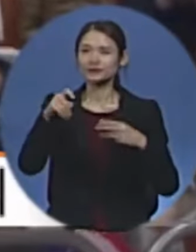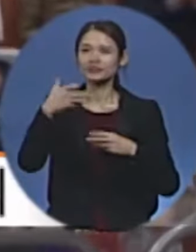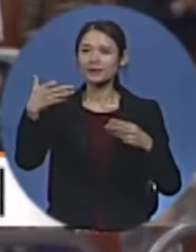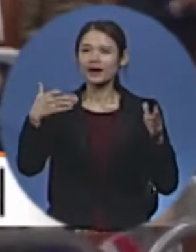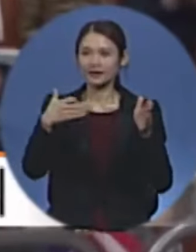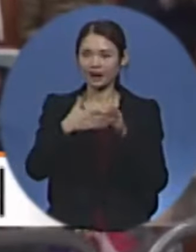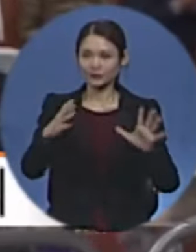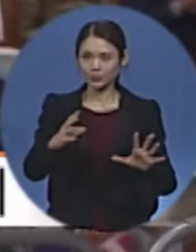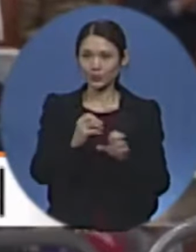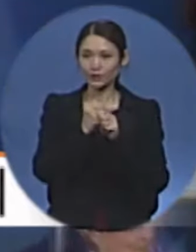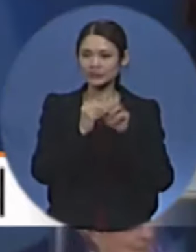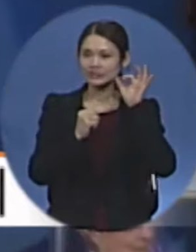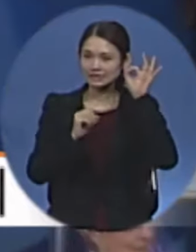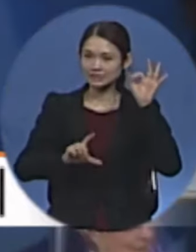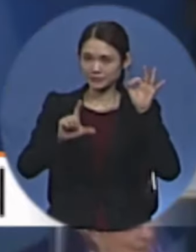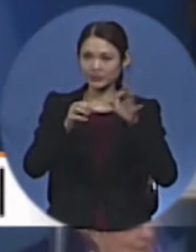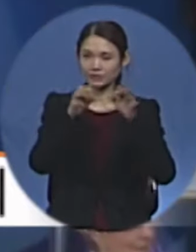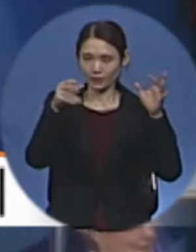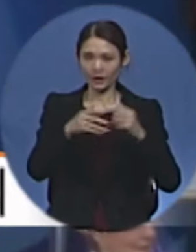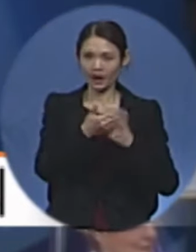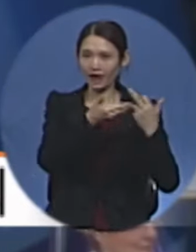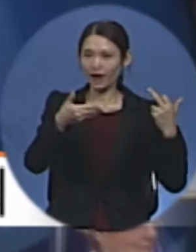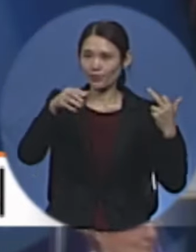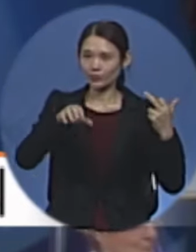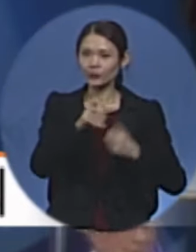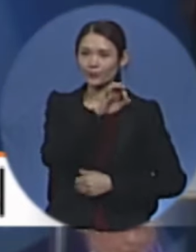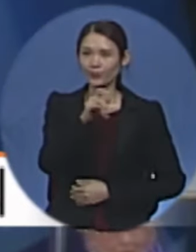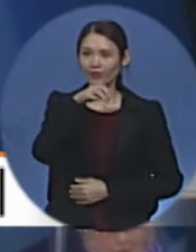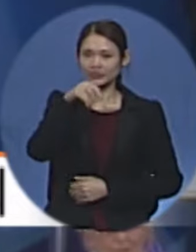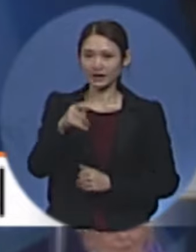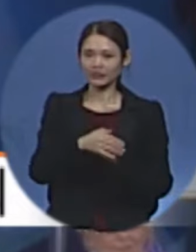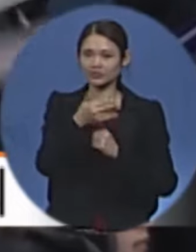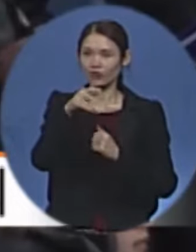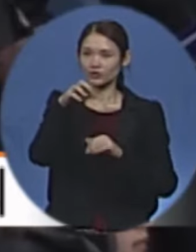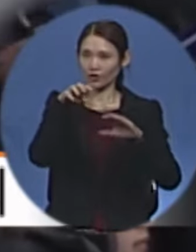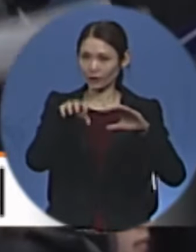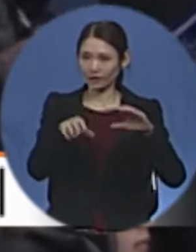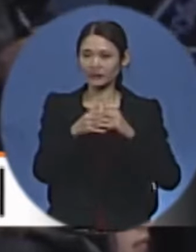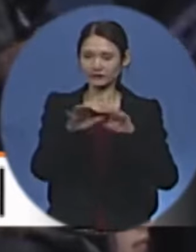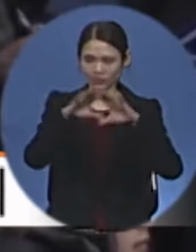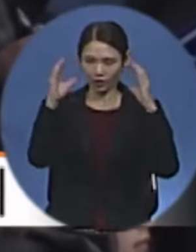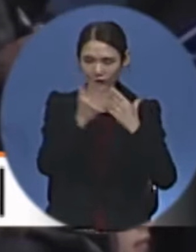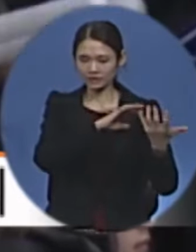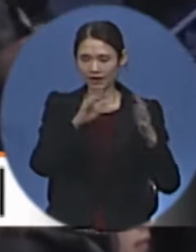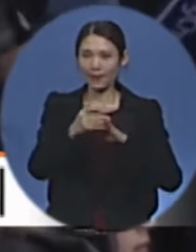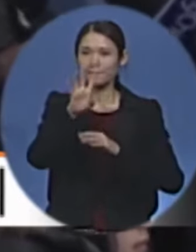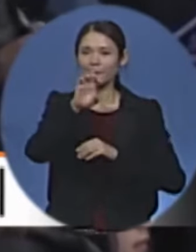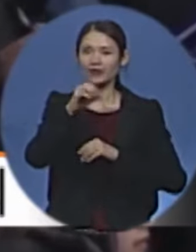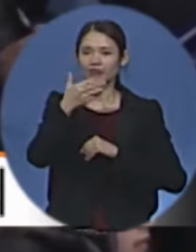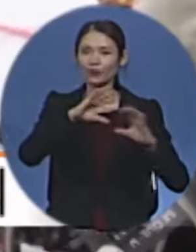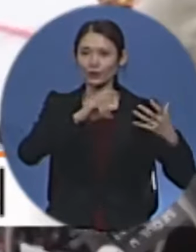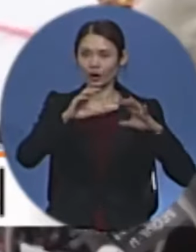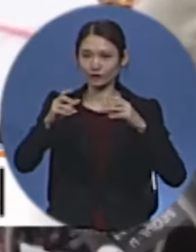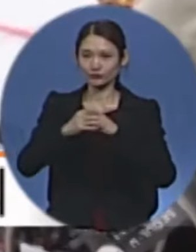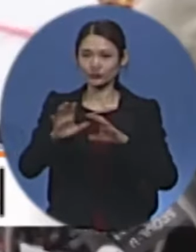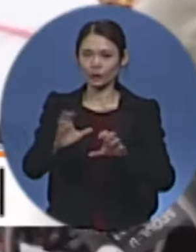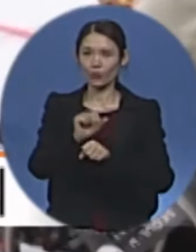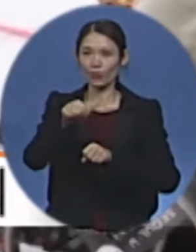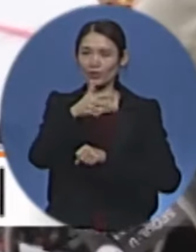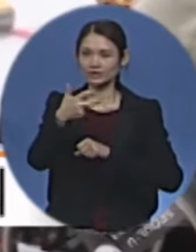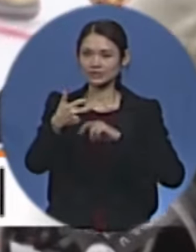18일까지 총 10일 동안 강원도 평창, 강릉, 정선에서 전 세계 49개국 570여 명의